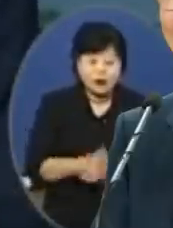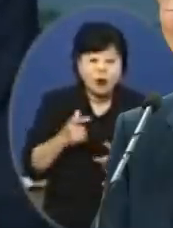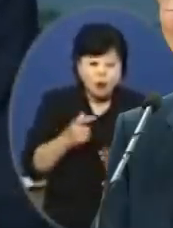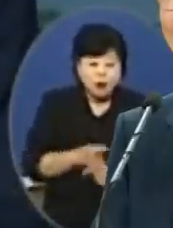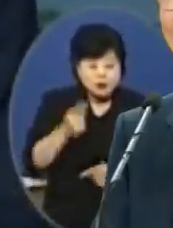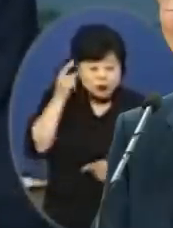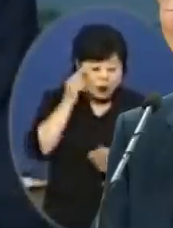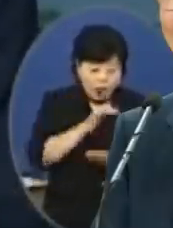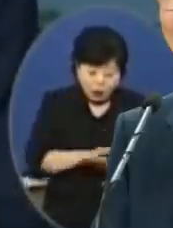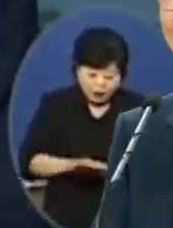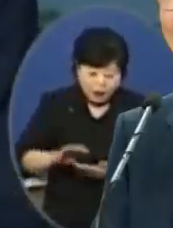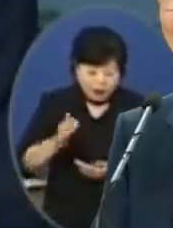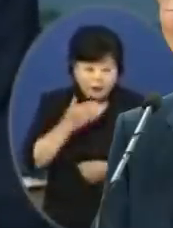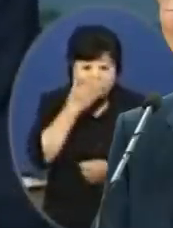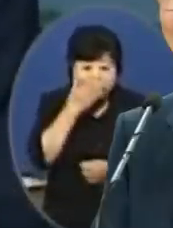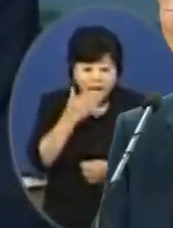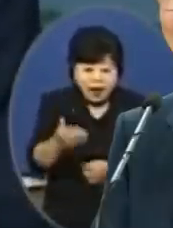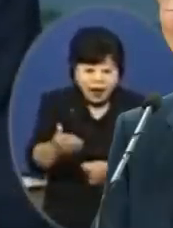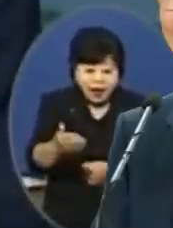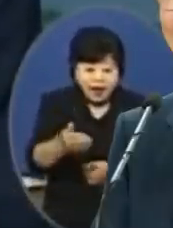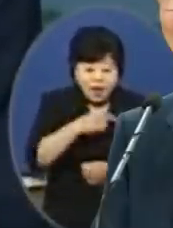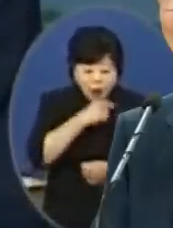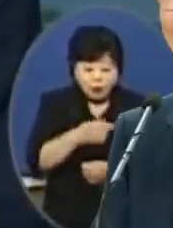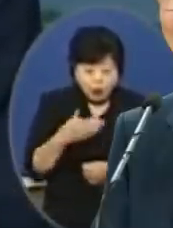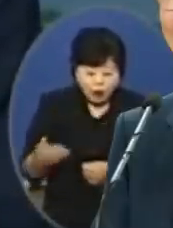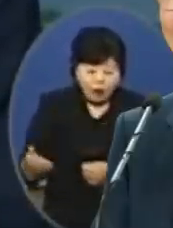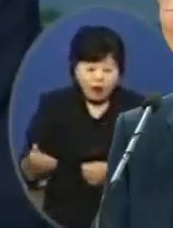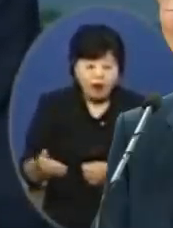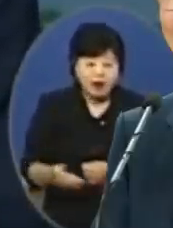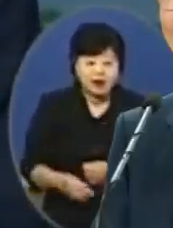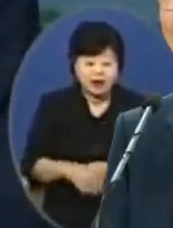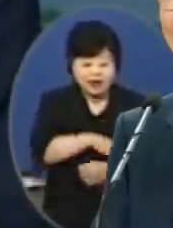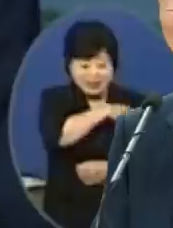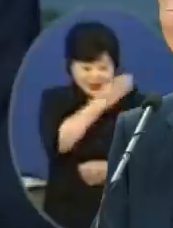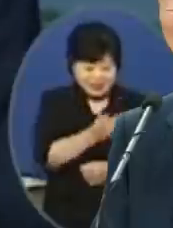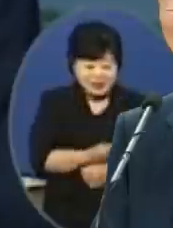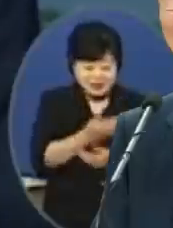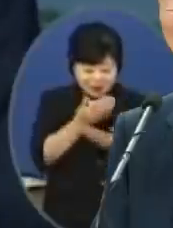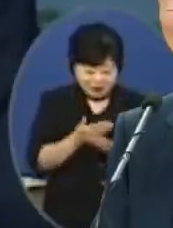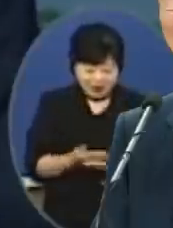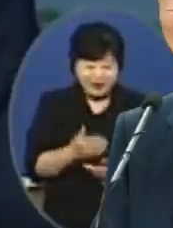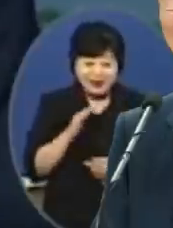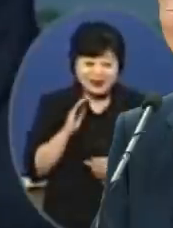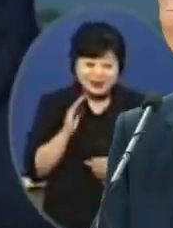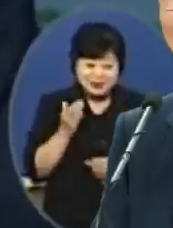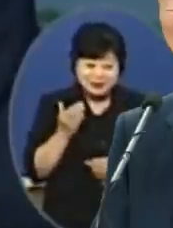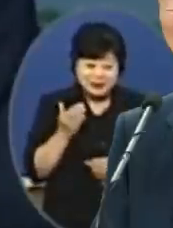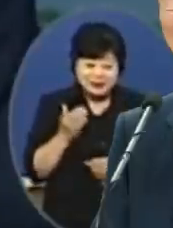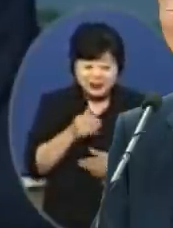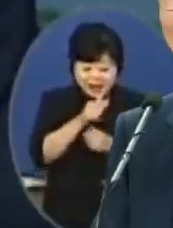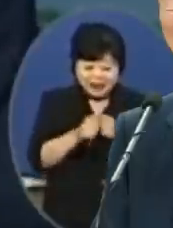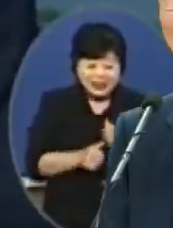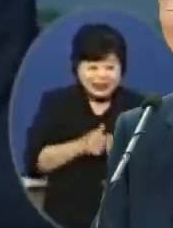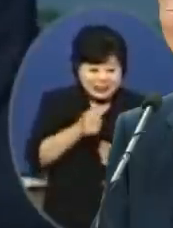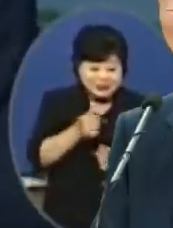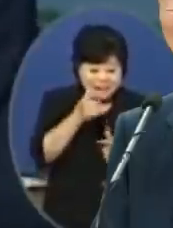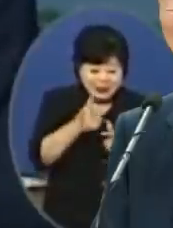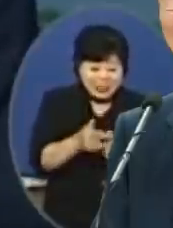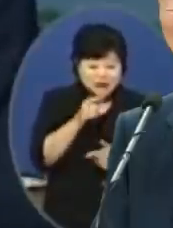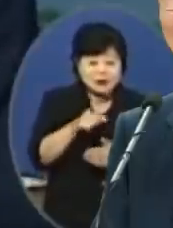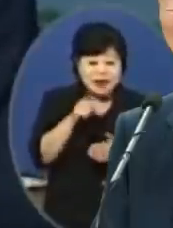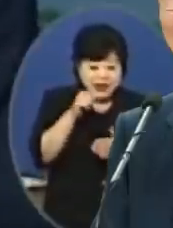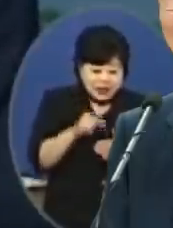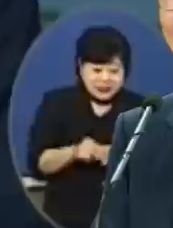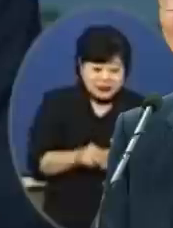원수가 화평할 수 있도록 보혈의 화평의 능력이 주어졌다는 것입니다. 하나님이 예수님